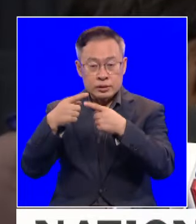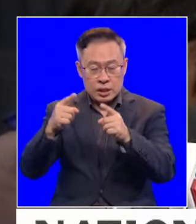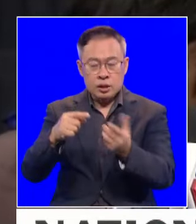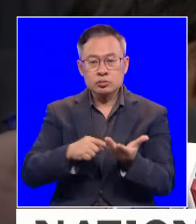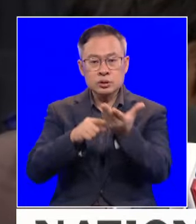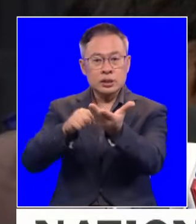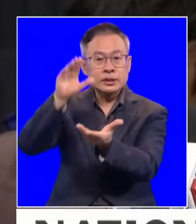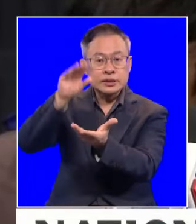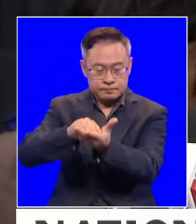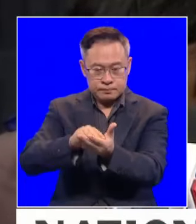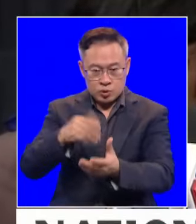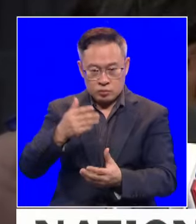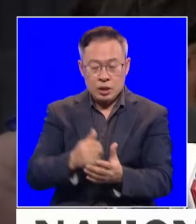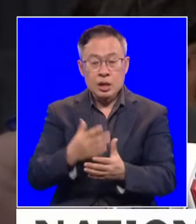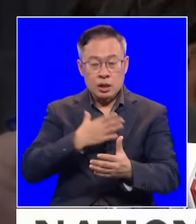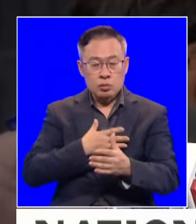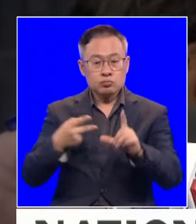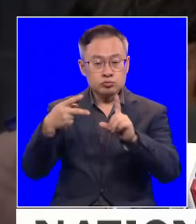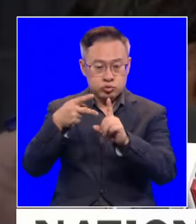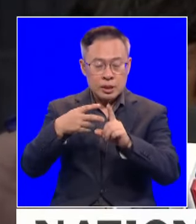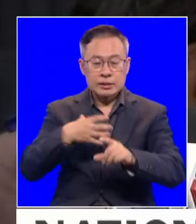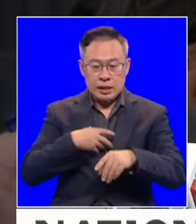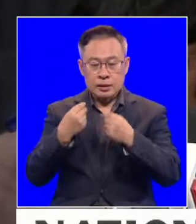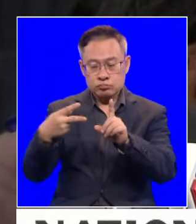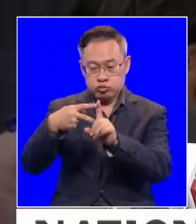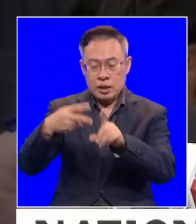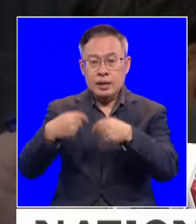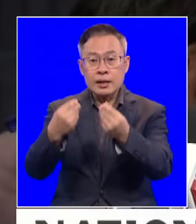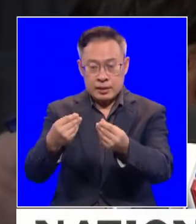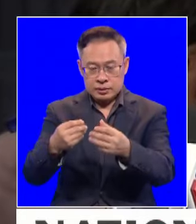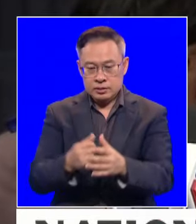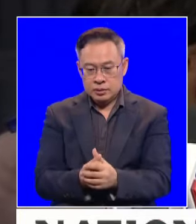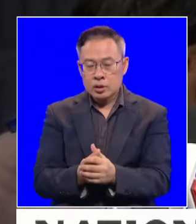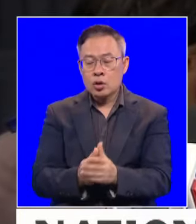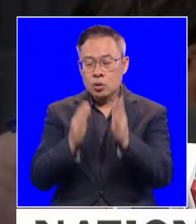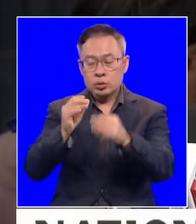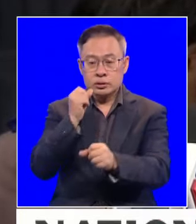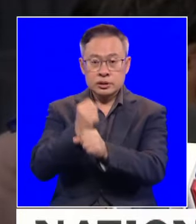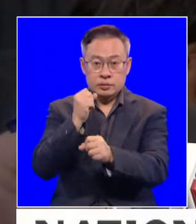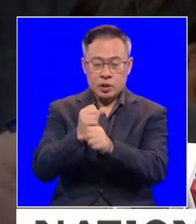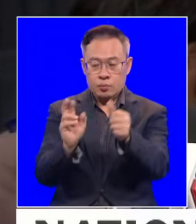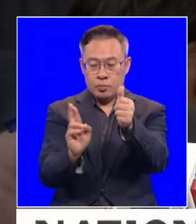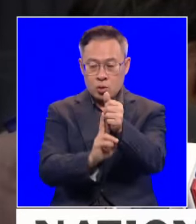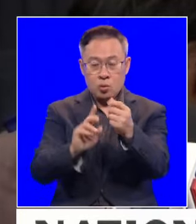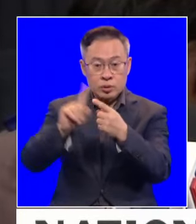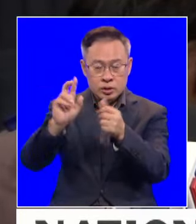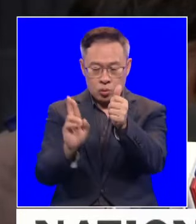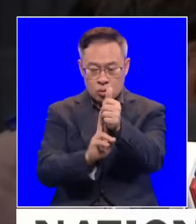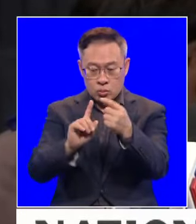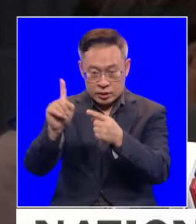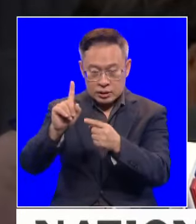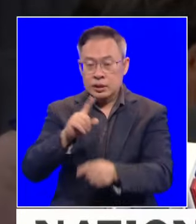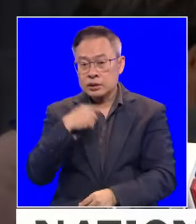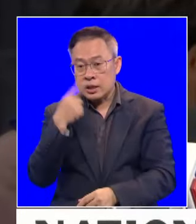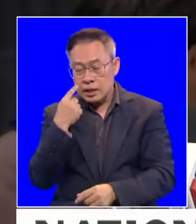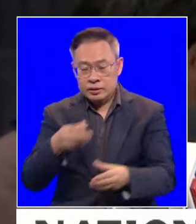ก็คือเราอยากจะให้ผู้ที่มาดำรงตำแหน่งรองประธานสภาคนที่หนึ่งไม่ว่าจะเป็นใครก็ตามไม่ว่าจะมาจ